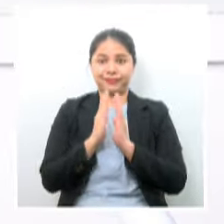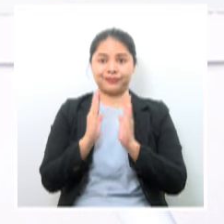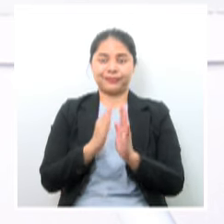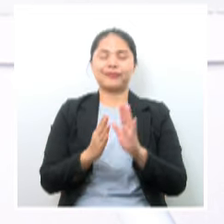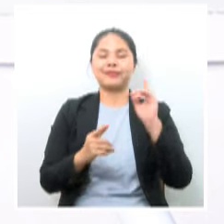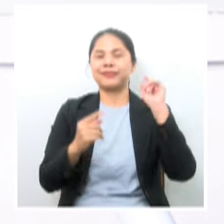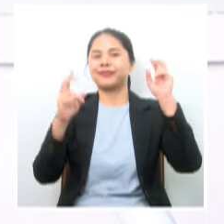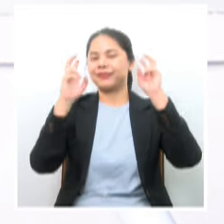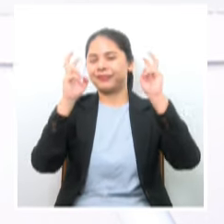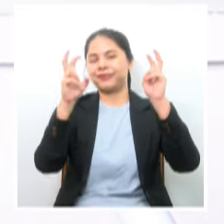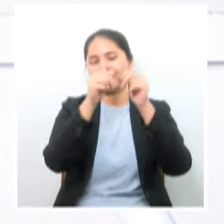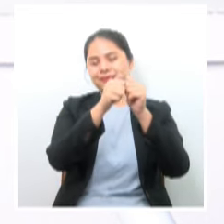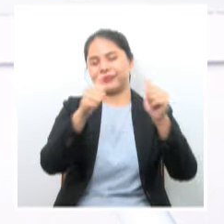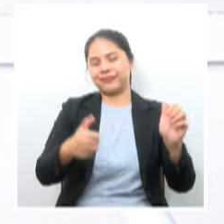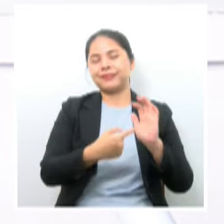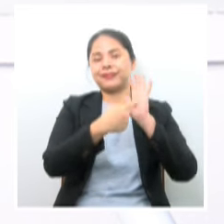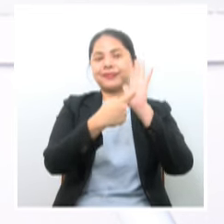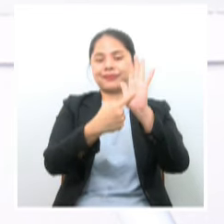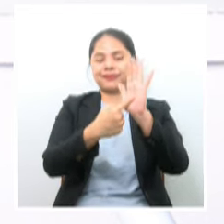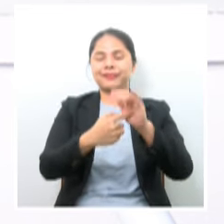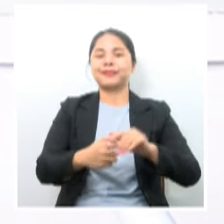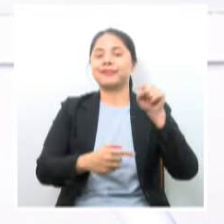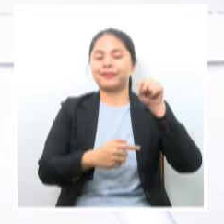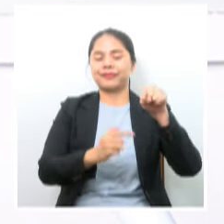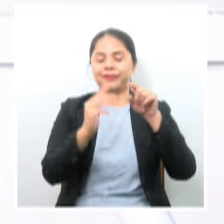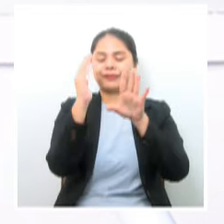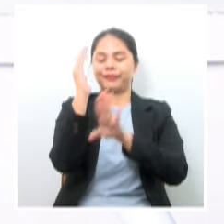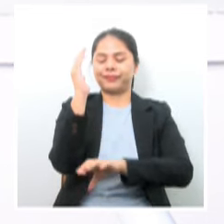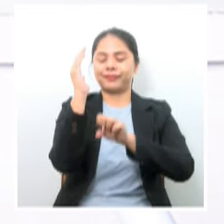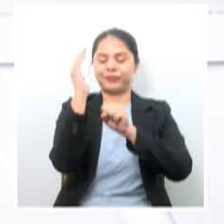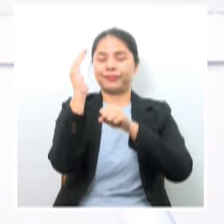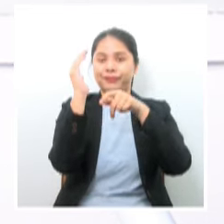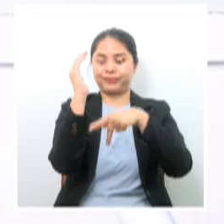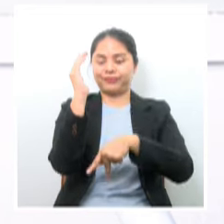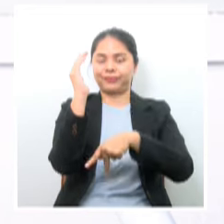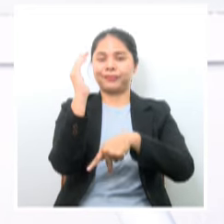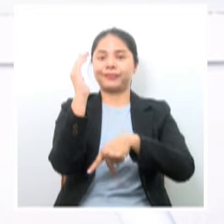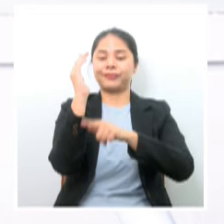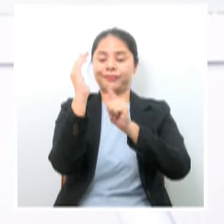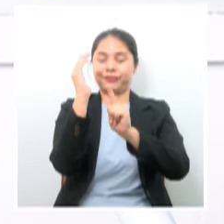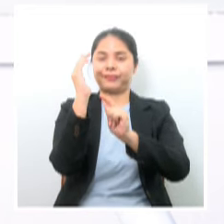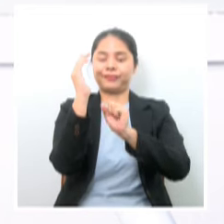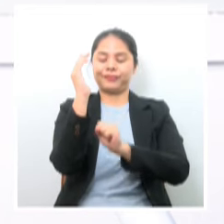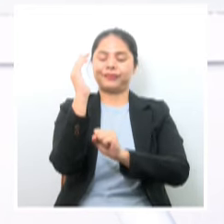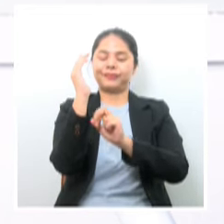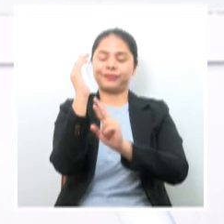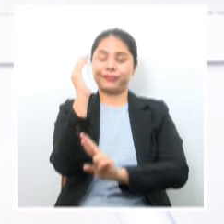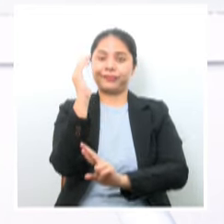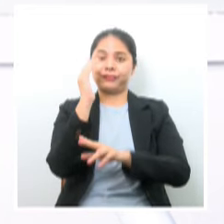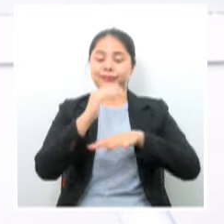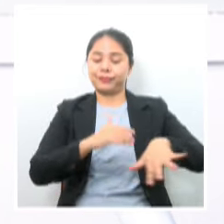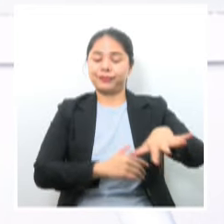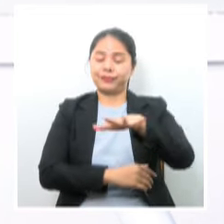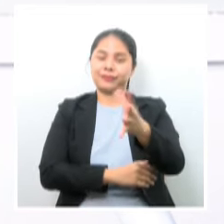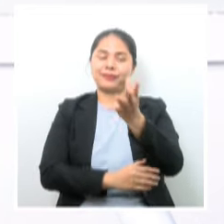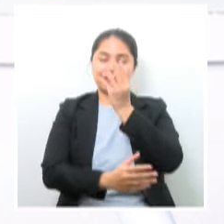โรงเรียนวัดวิโรจนารามนะคะสังกัดสำนักงานเขตพื้นที่การศึกษาประถมศึกษาสุราษฎร์ธานีเขต2ค่ะที่ได้น้อมนำพระบรม